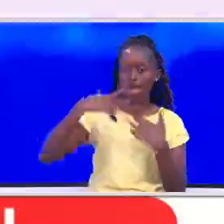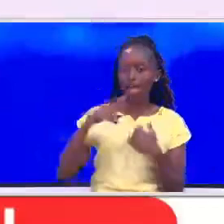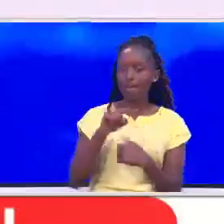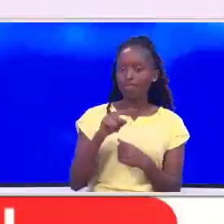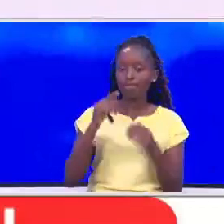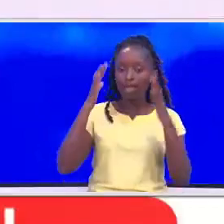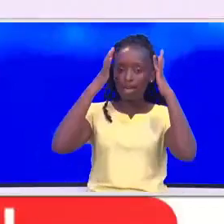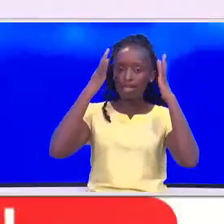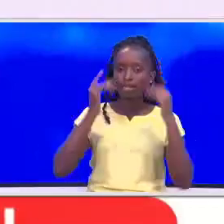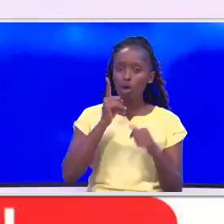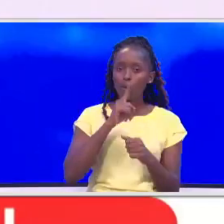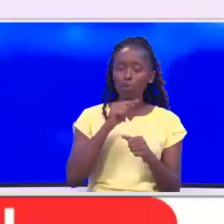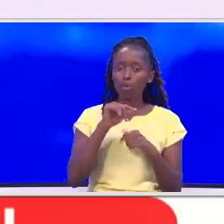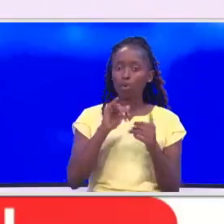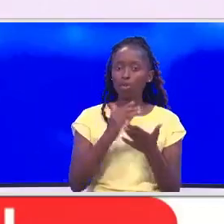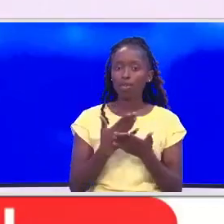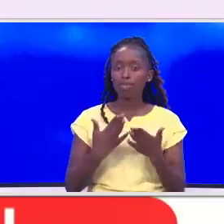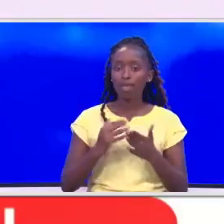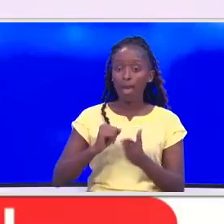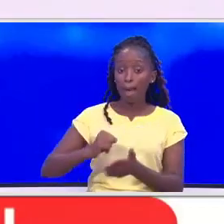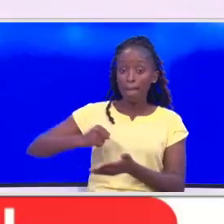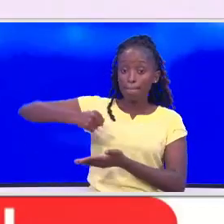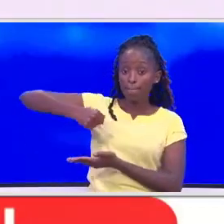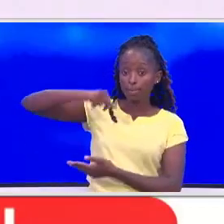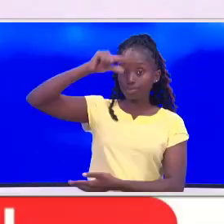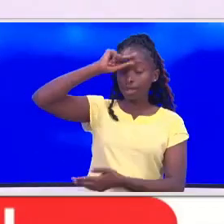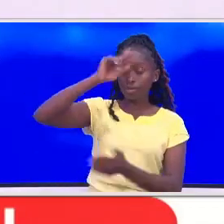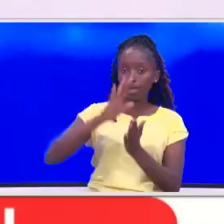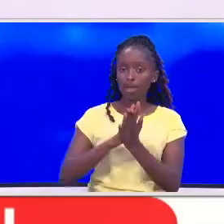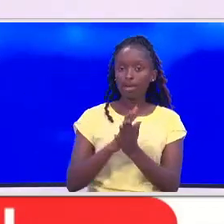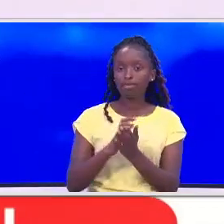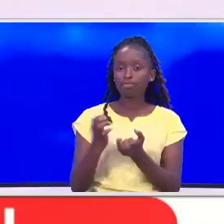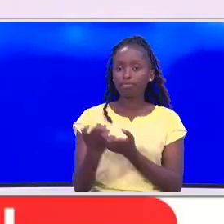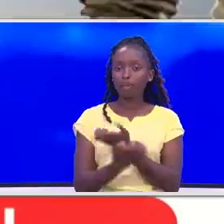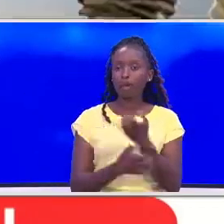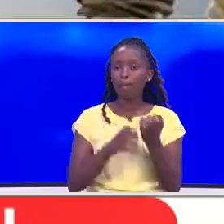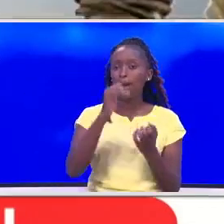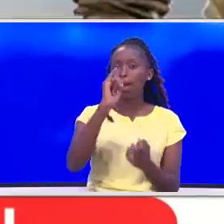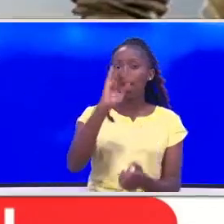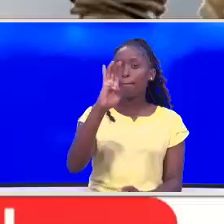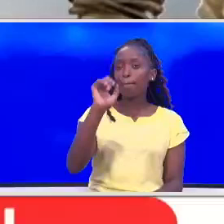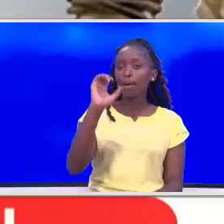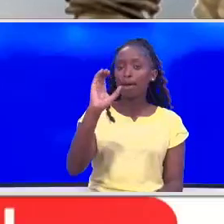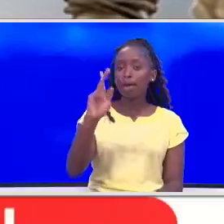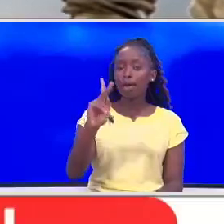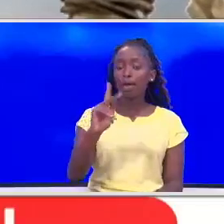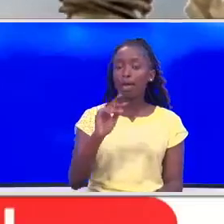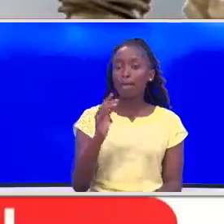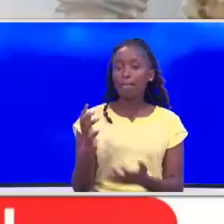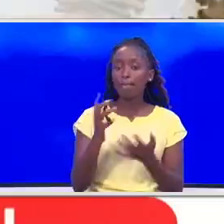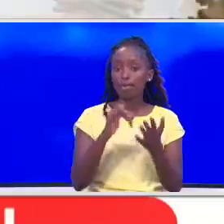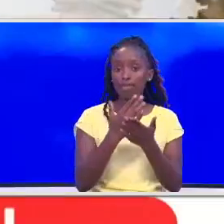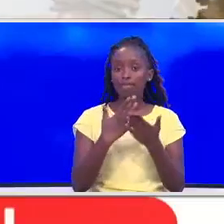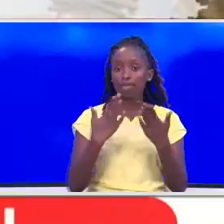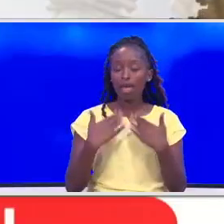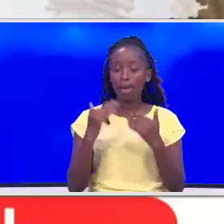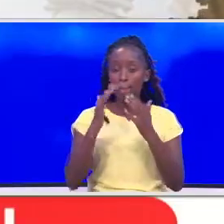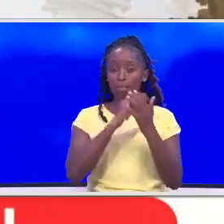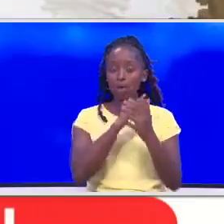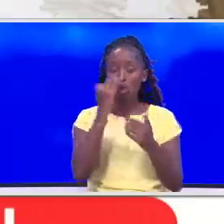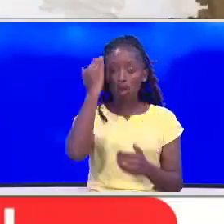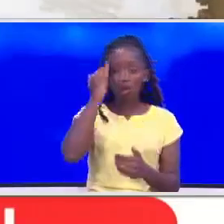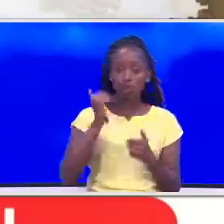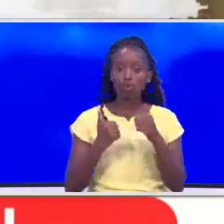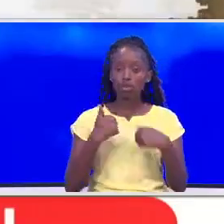22 cha baraza la baje ya serali na uchumi ibec kupa swala hilo kwa kama maal ily